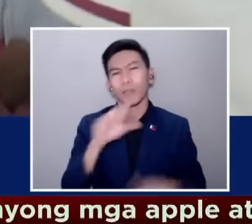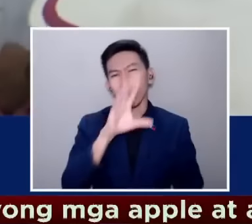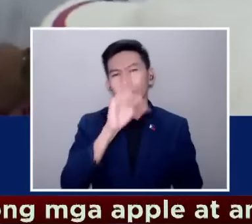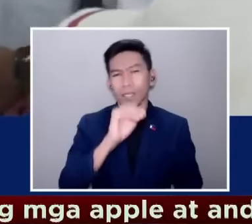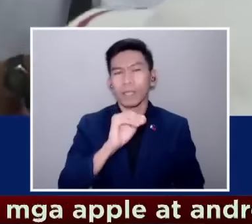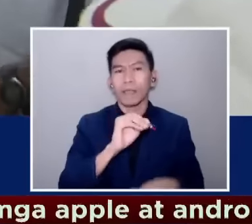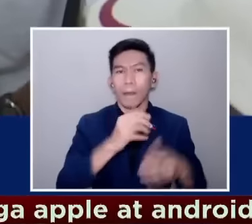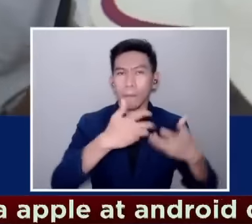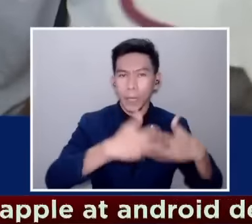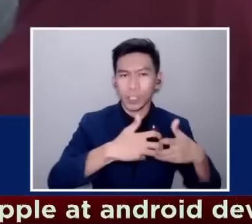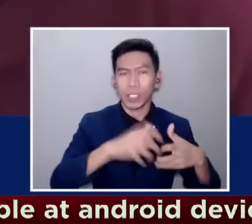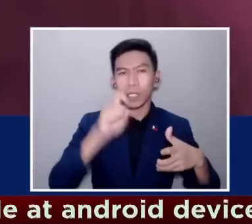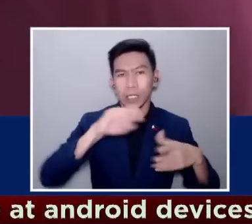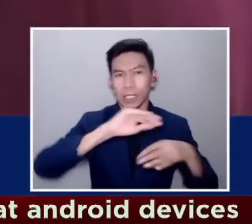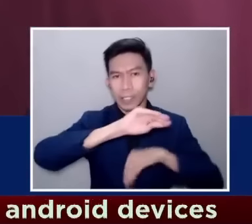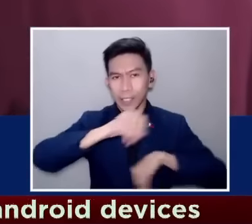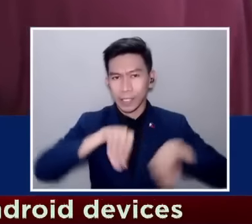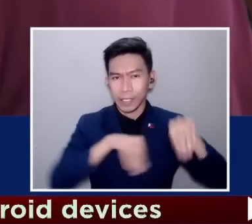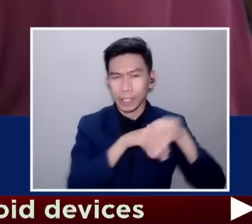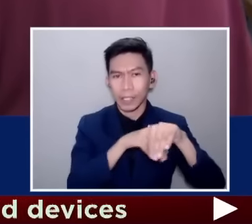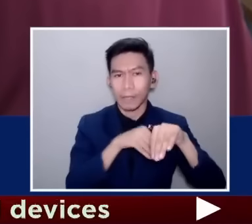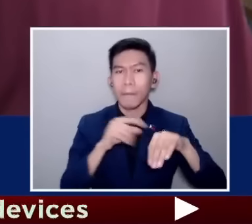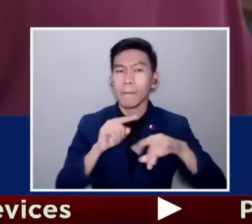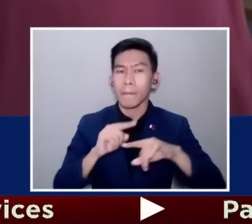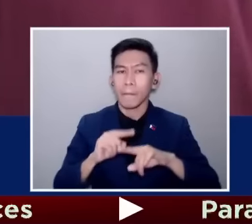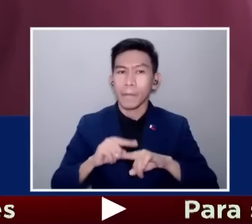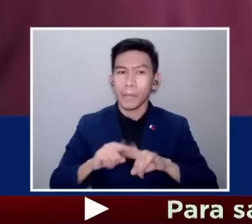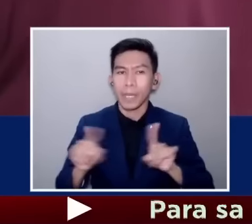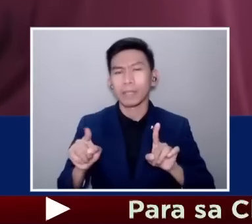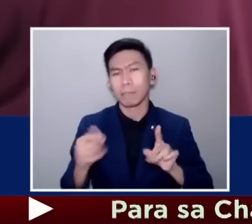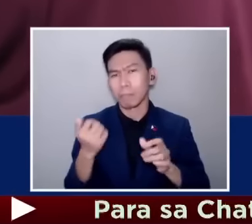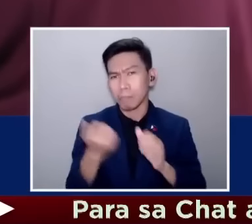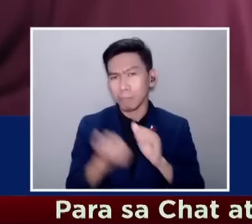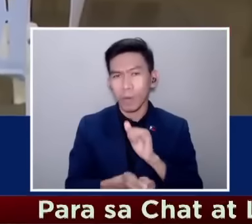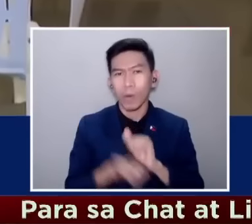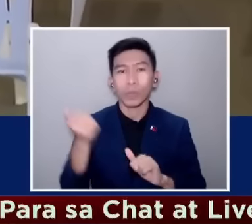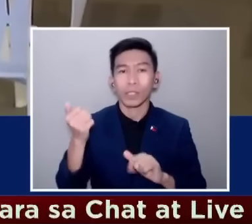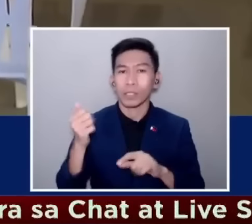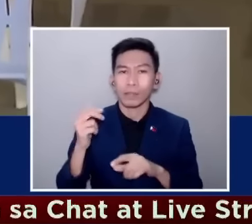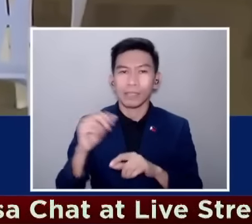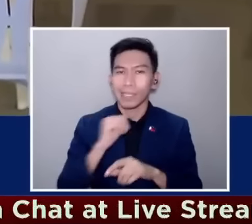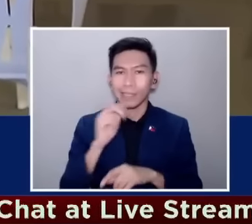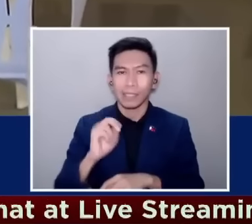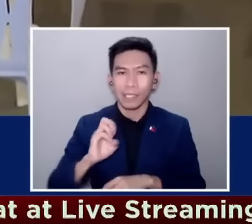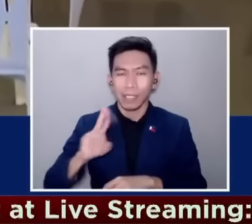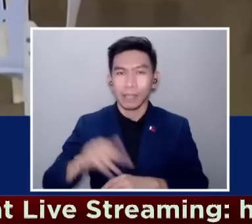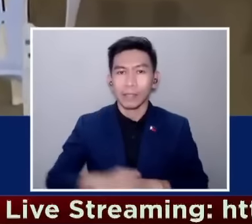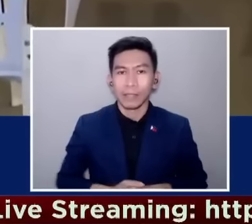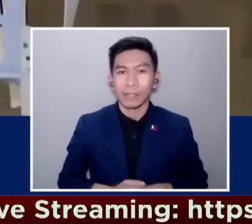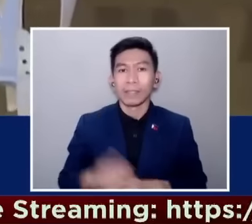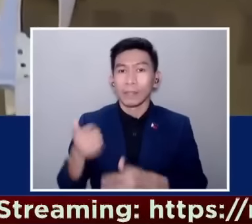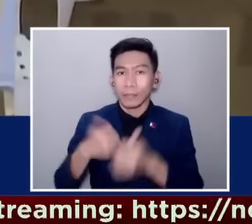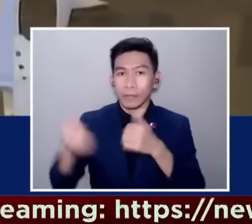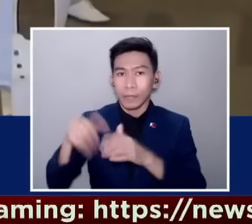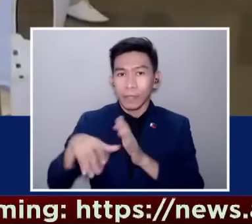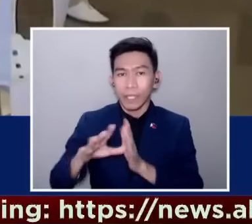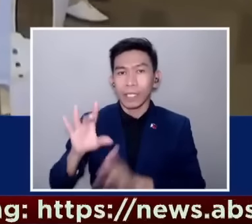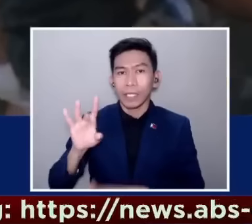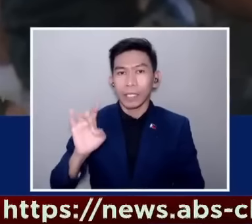palitan, karamihan dito sa NCR ayon kay Commissioner Marlon Casquejo. Ayon naman kay Casquejo, 880 na VCM ang